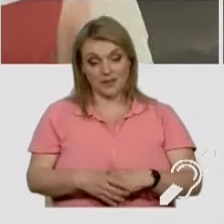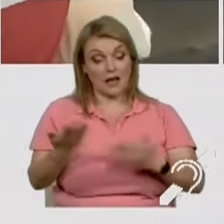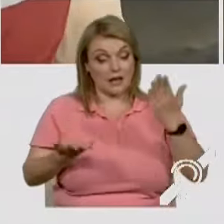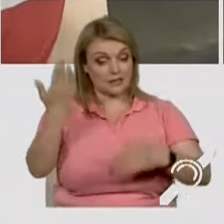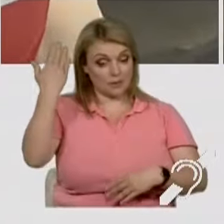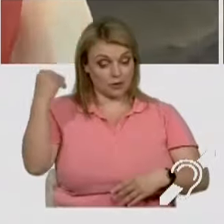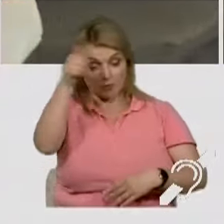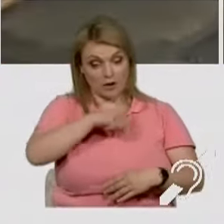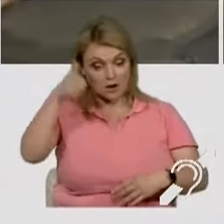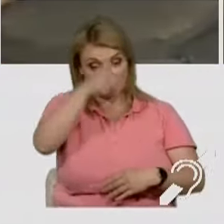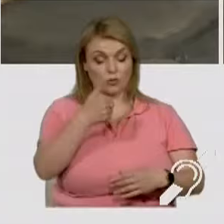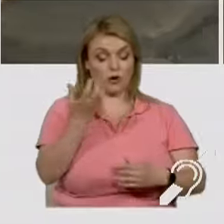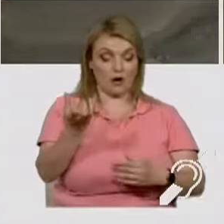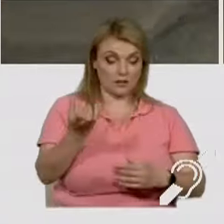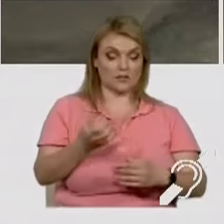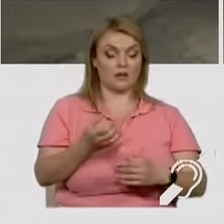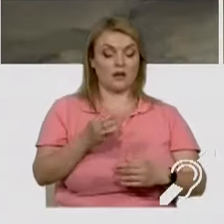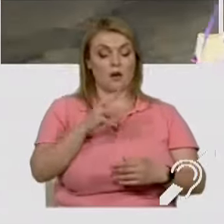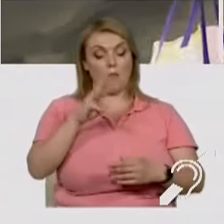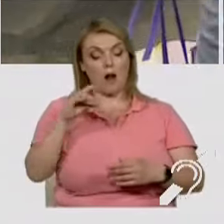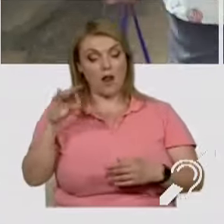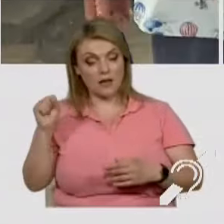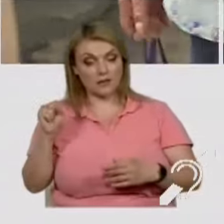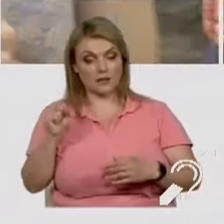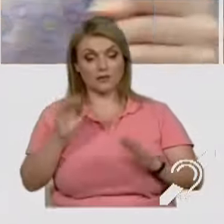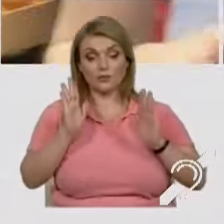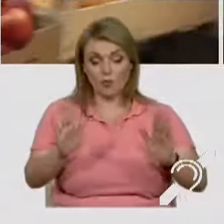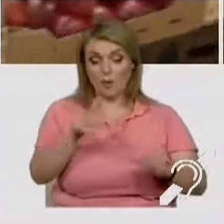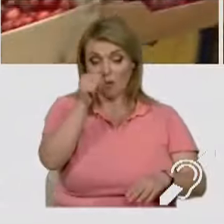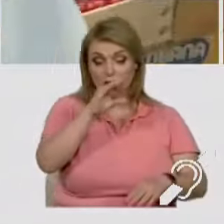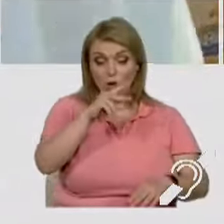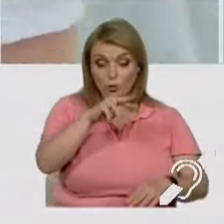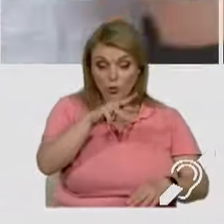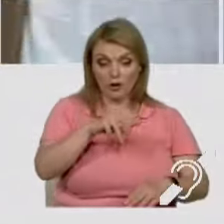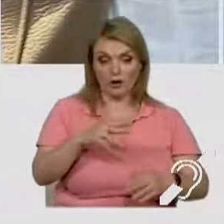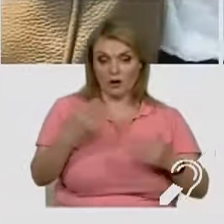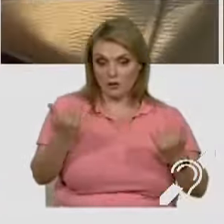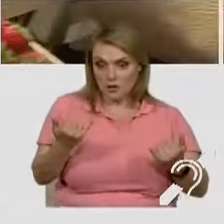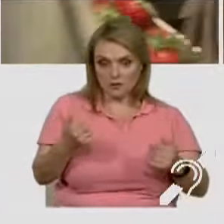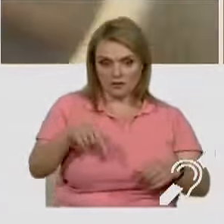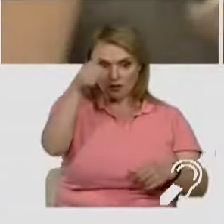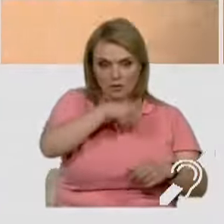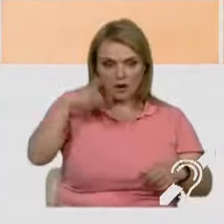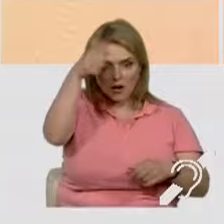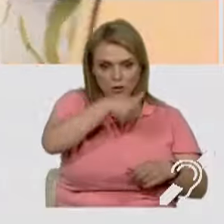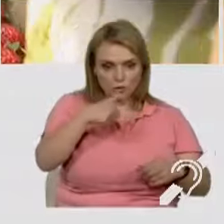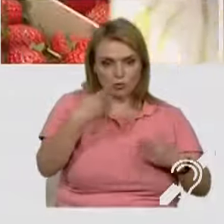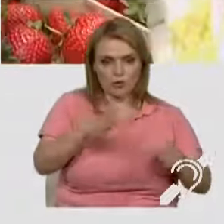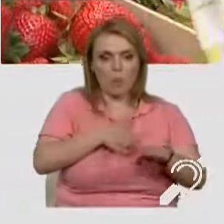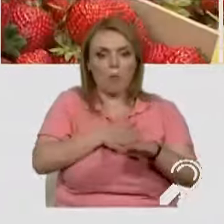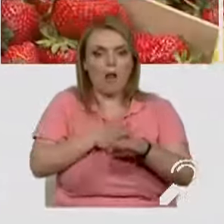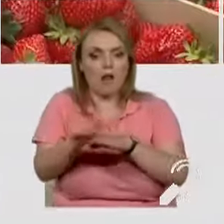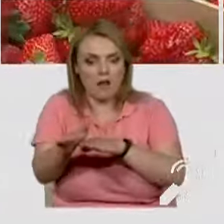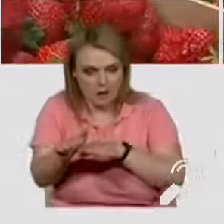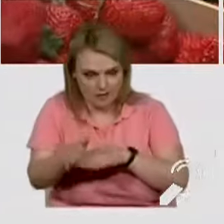Dacă anul trecut caisele și zmeura se coceau abia în luna iulie, atunci în acest an tarabele din piața centrală sunt deja pline